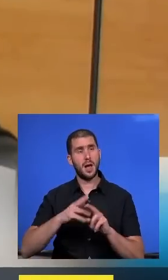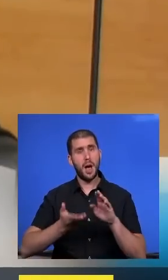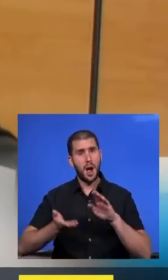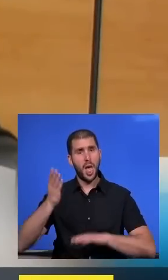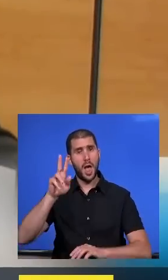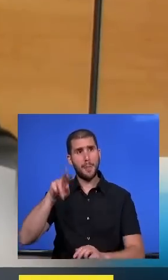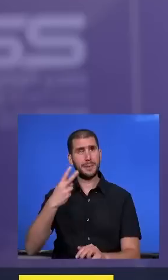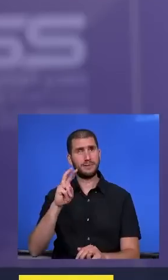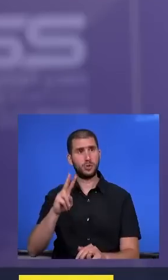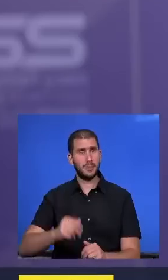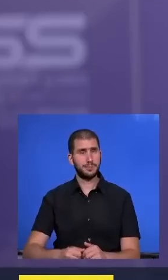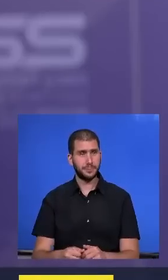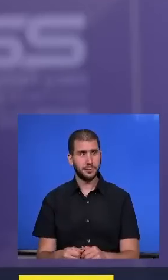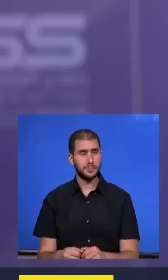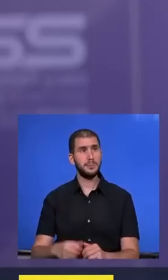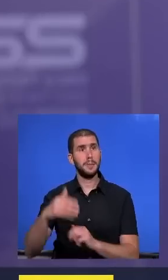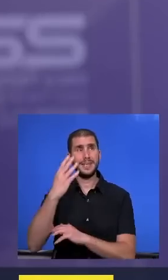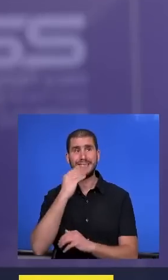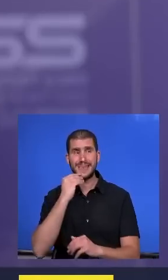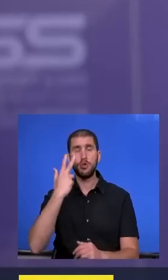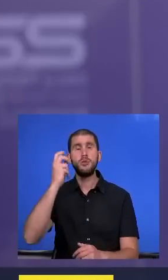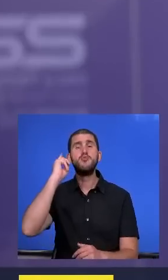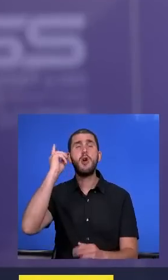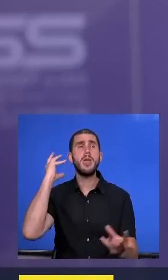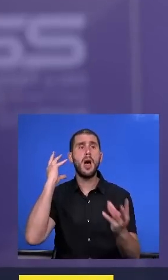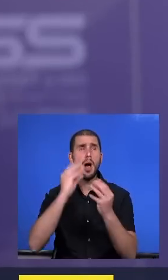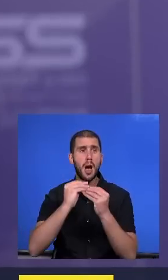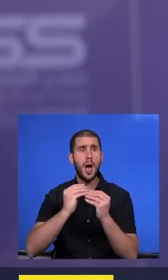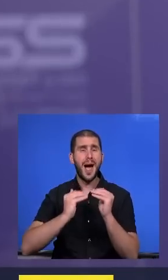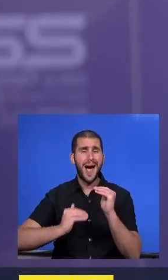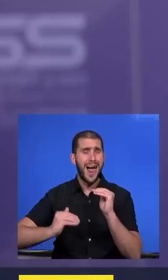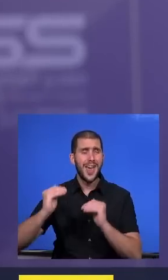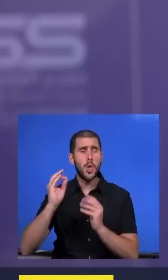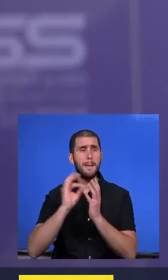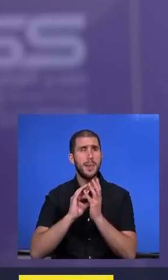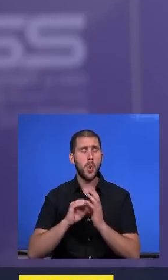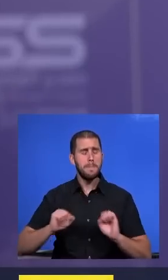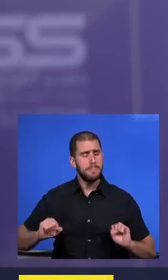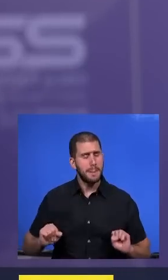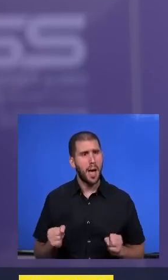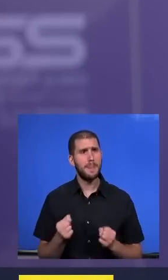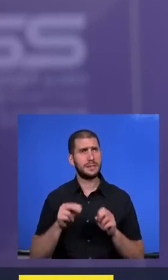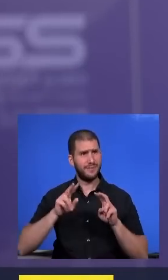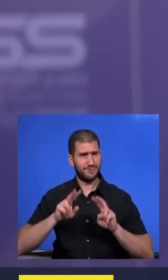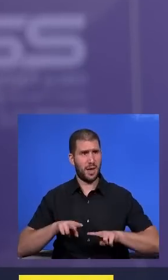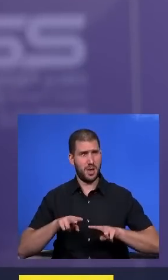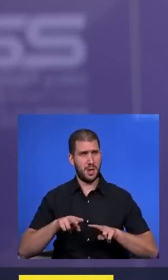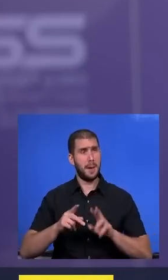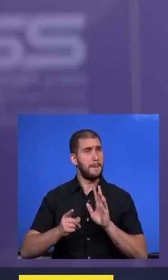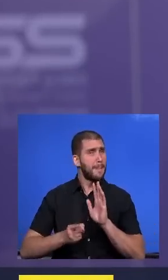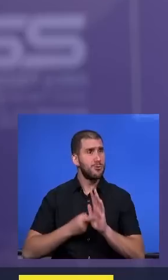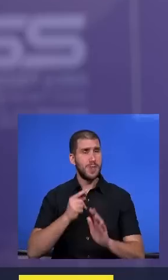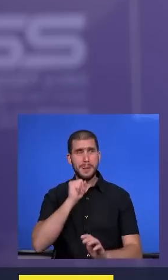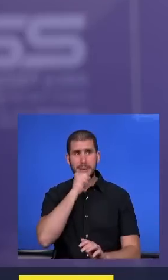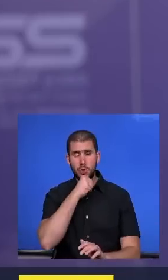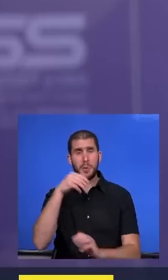עלה ב-2022. במדינת ישראל במשך 30 שנה עלינו בדירוג במאמץ רב. בפעם הראשונה בהיסטוריה